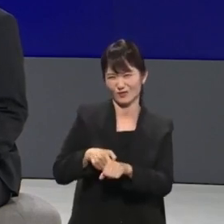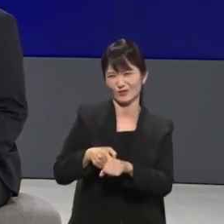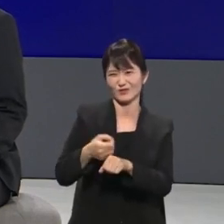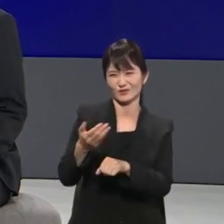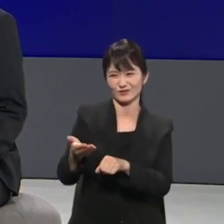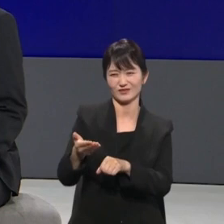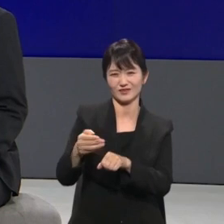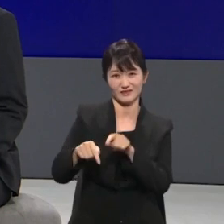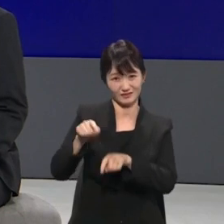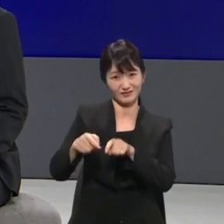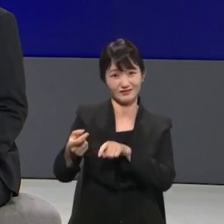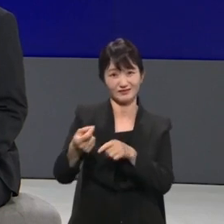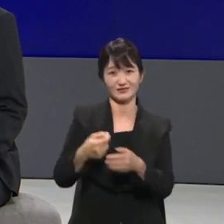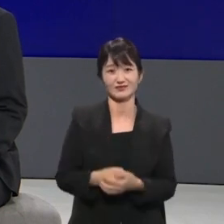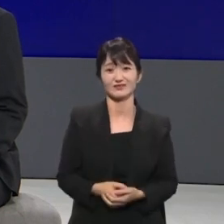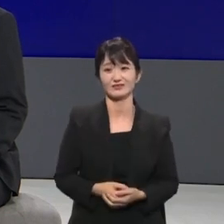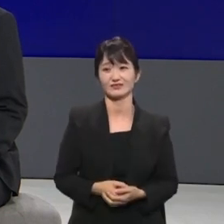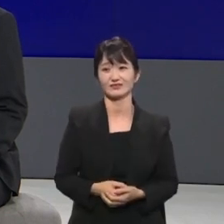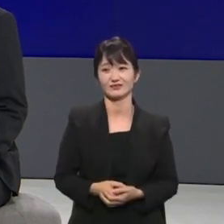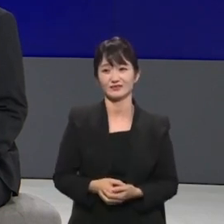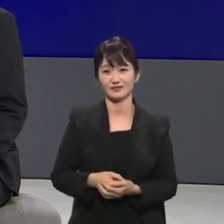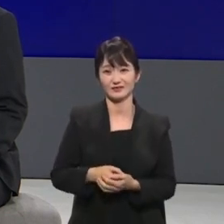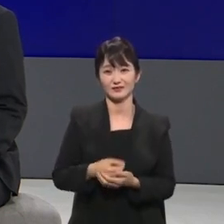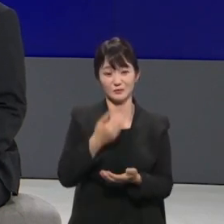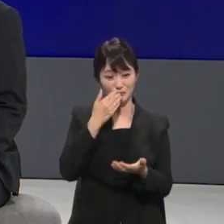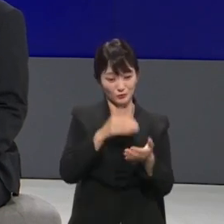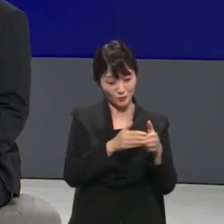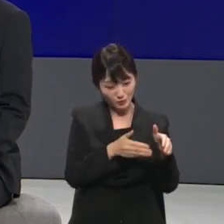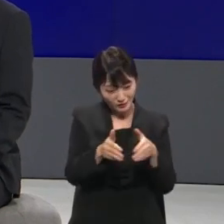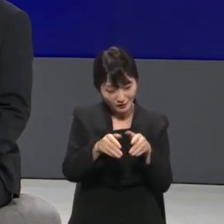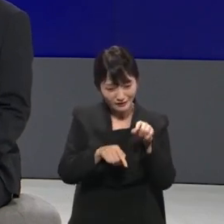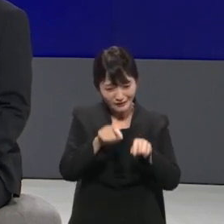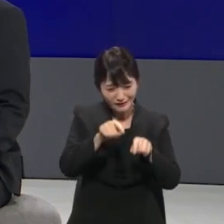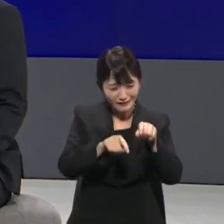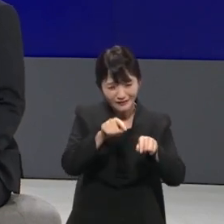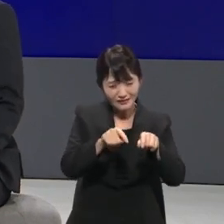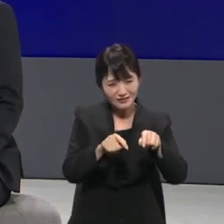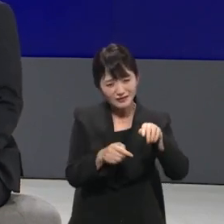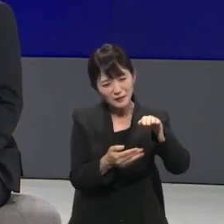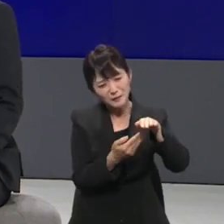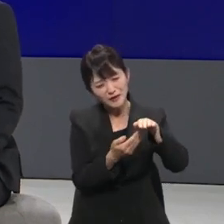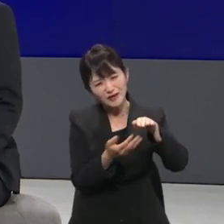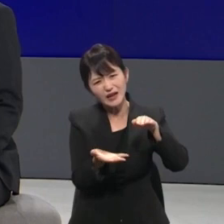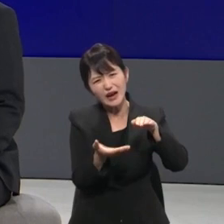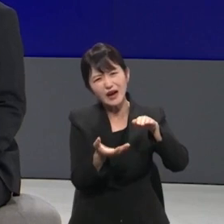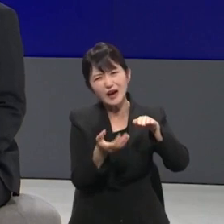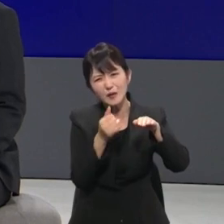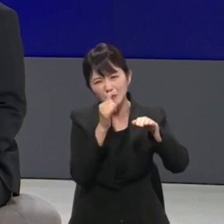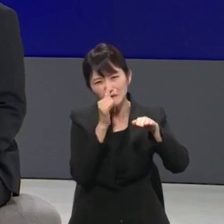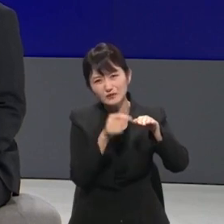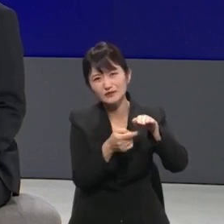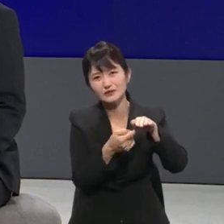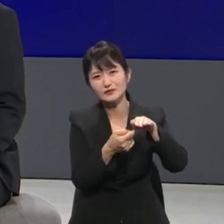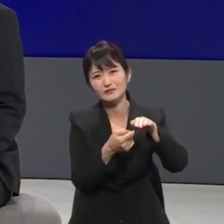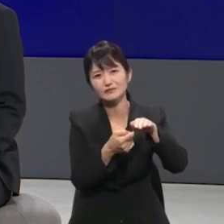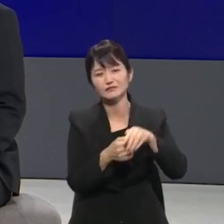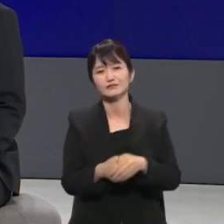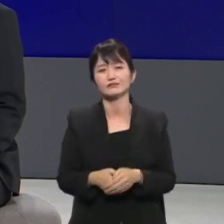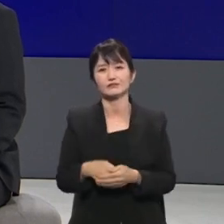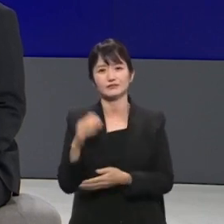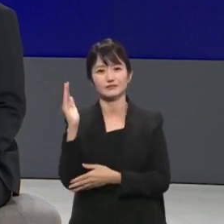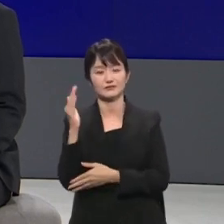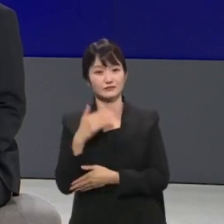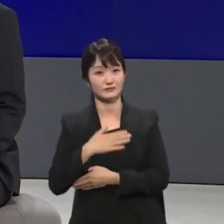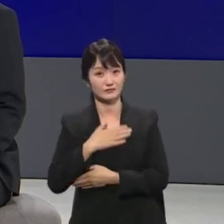제가 바로 그런 느낌을 받았어요. 예. 아팠습니다. 예. 이 조그만 돌이 발바닥 사이사이를 찌르다 보니까 그랬겠죠. 그 강사님이